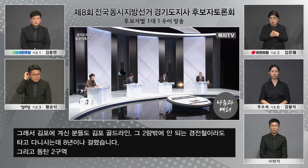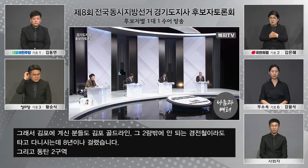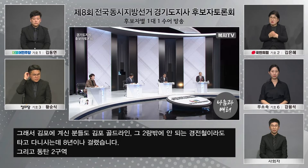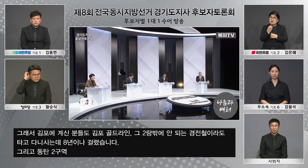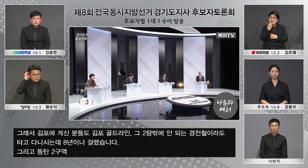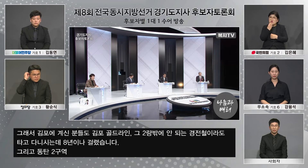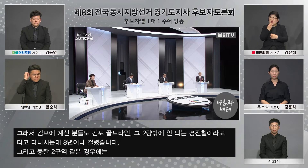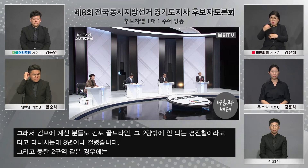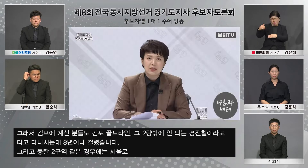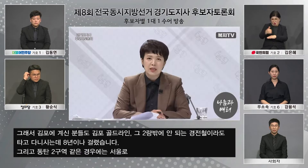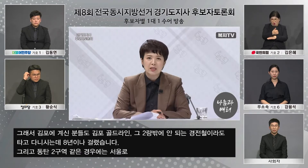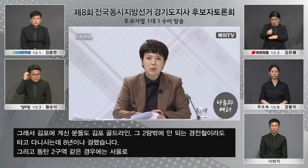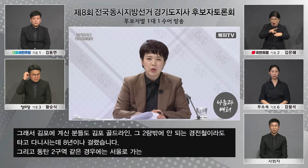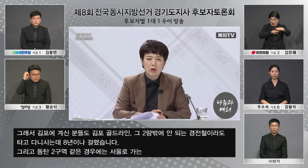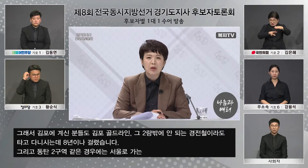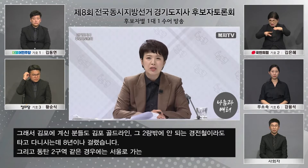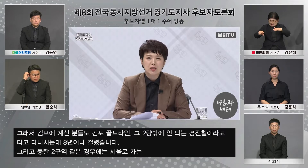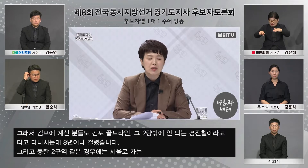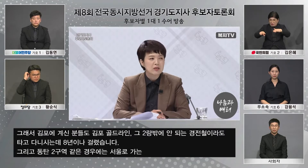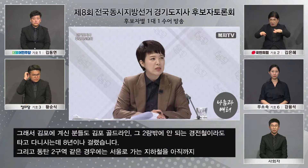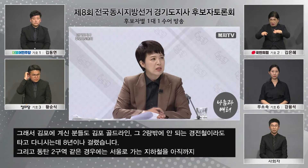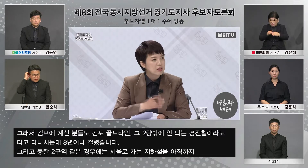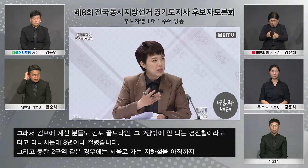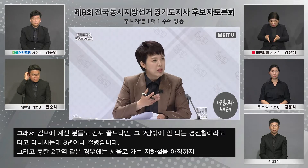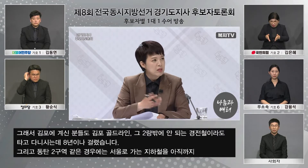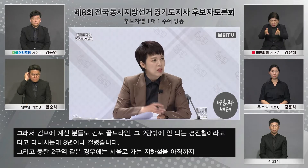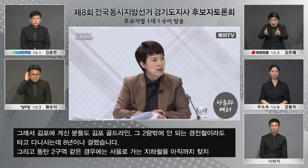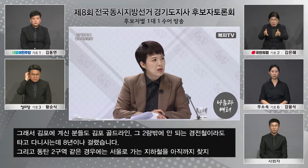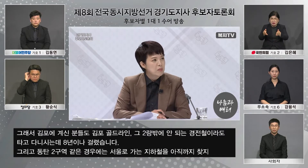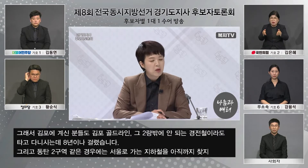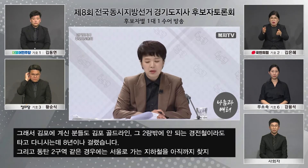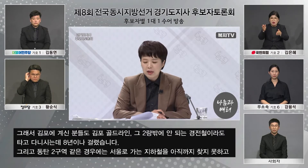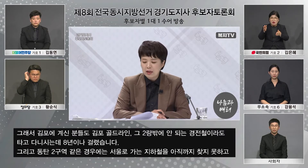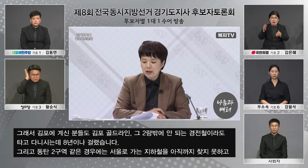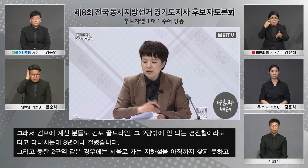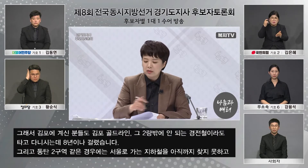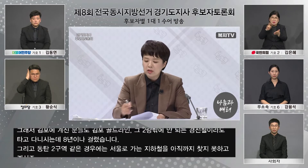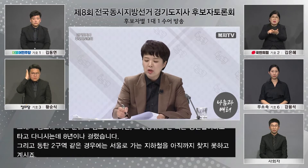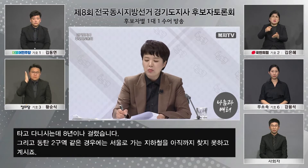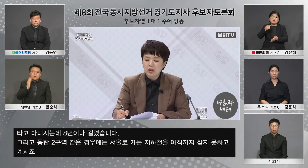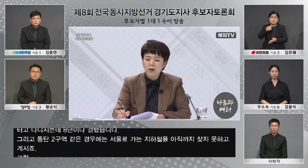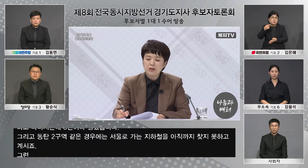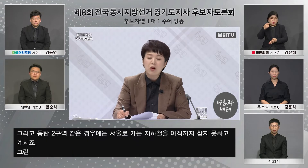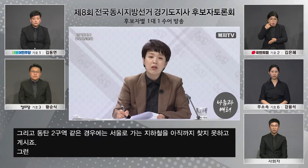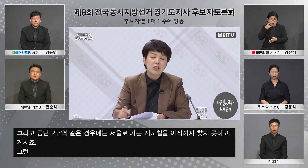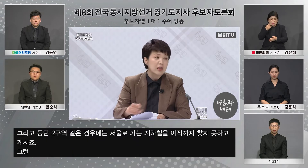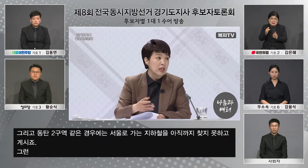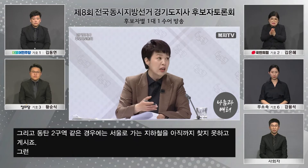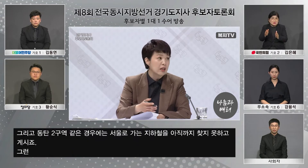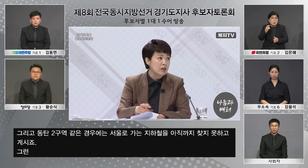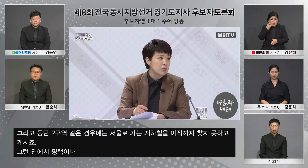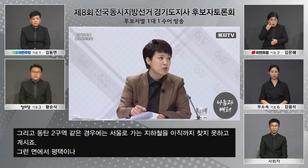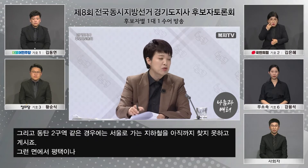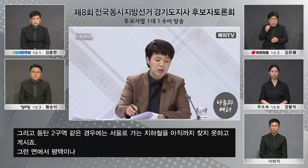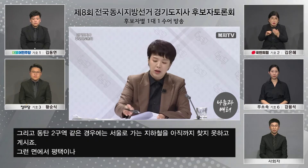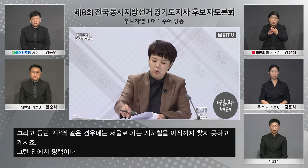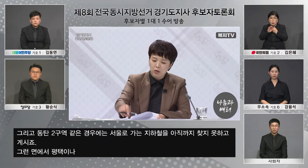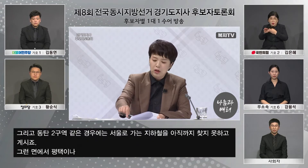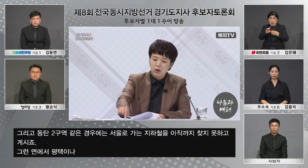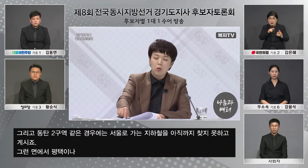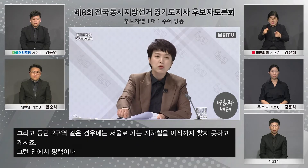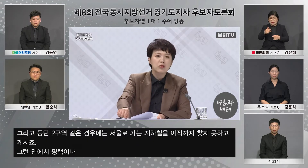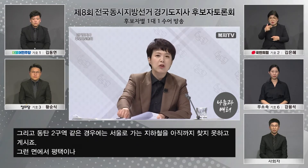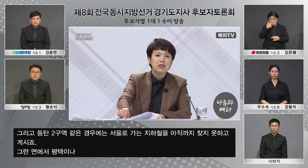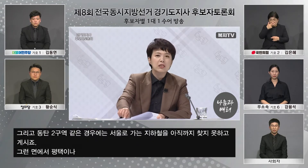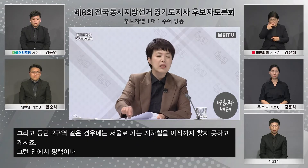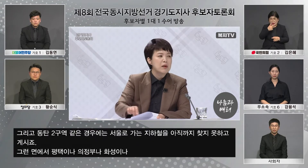가는 지하철을 아직까지 찾지 못하고 계시죠. 그런 면에서 평택이나 의정부나 화성이나 부천의